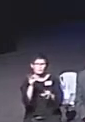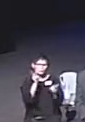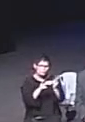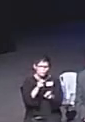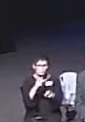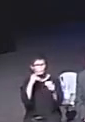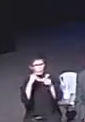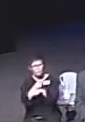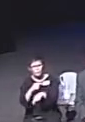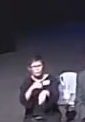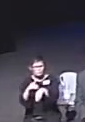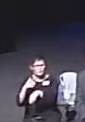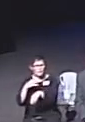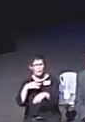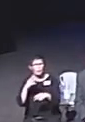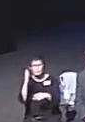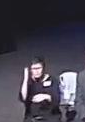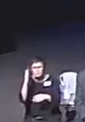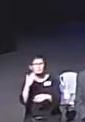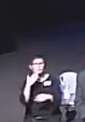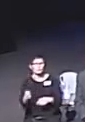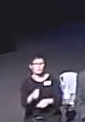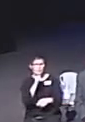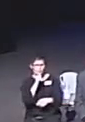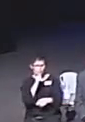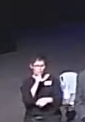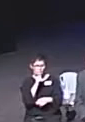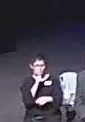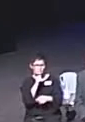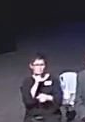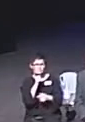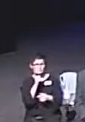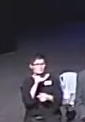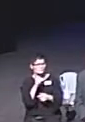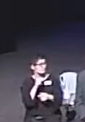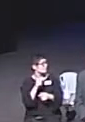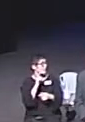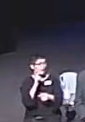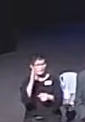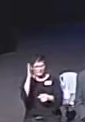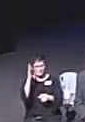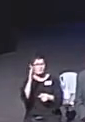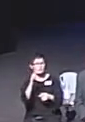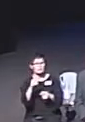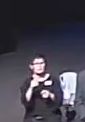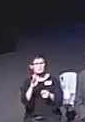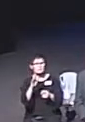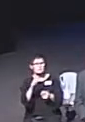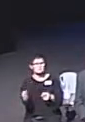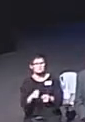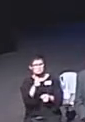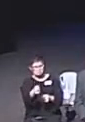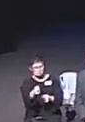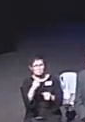kysymykset, joita halutaan esittää, ne tulisi esittää mikrofoniin, joka sitten menee tuolla. Viitatkaa, niin saatte sen puheenvuoron sitä